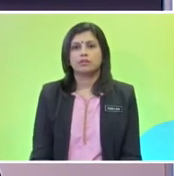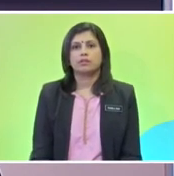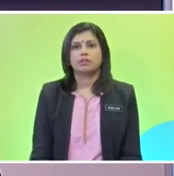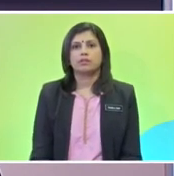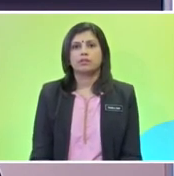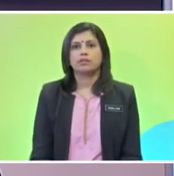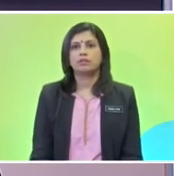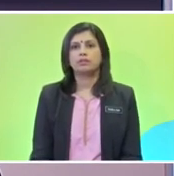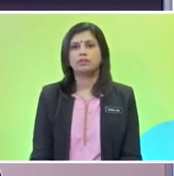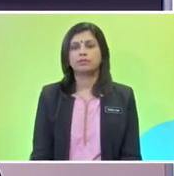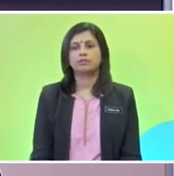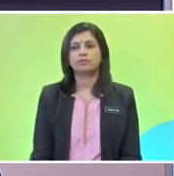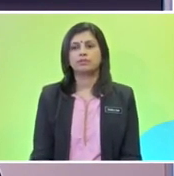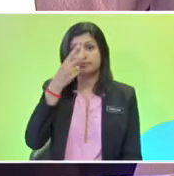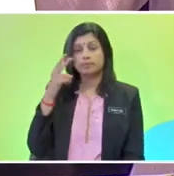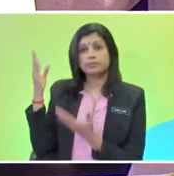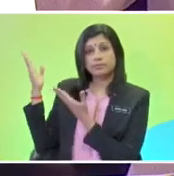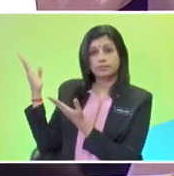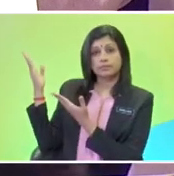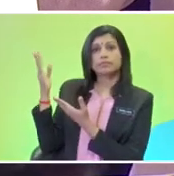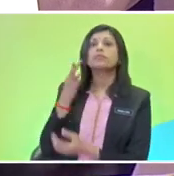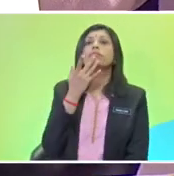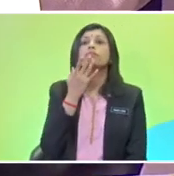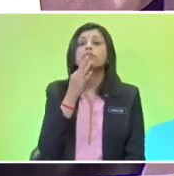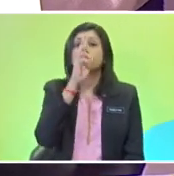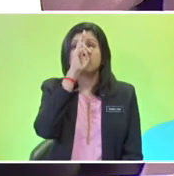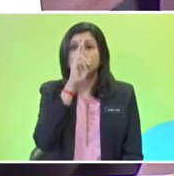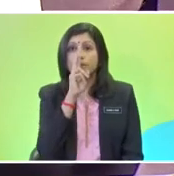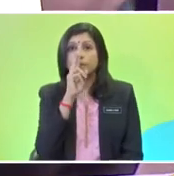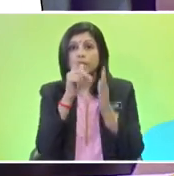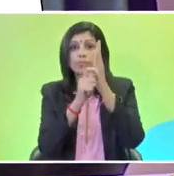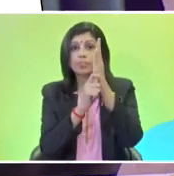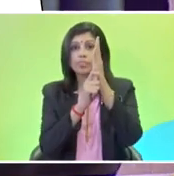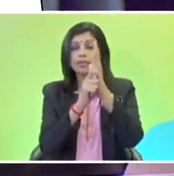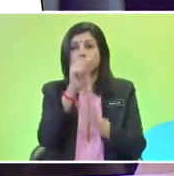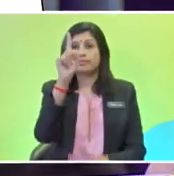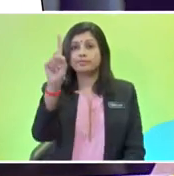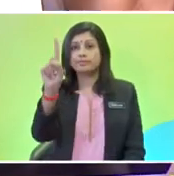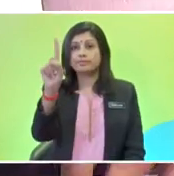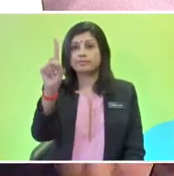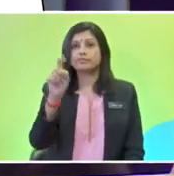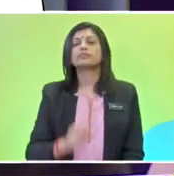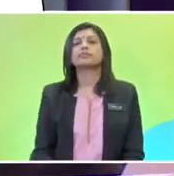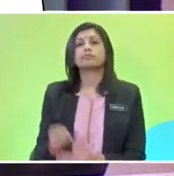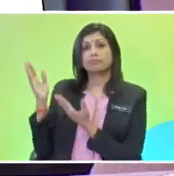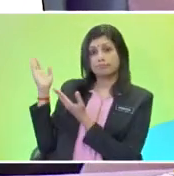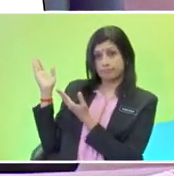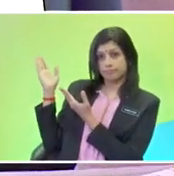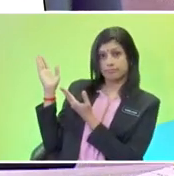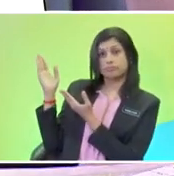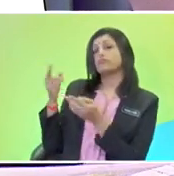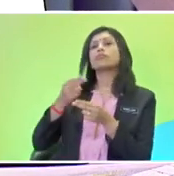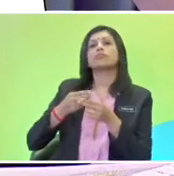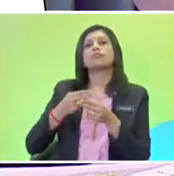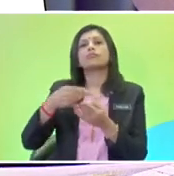situ jelas sikit. Ya cikgu. Ini jelas sikit. Tunjukkan. Cikgu, tunjukkan. Betul? Yang ini. Itu nama